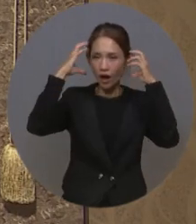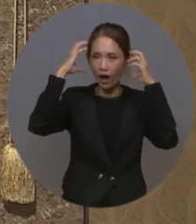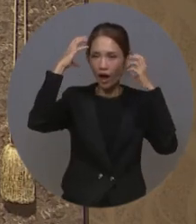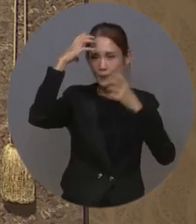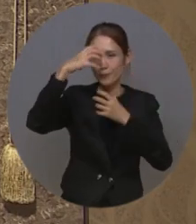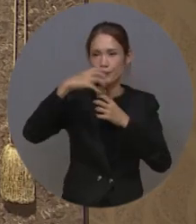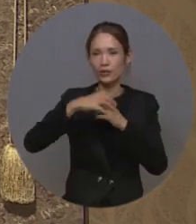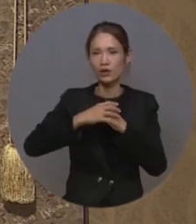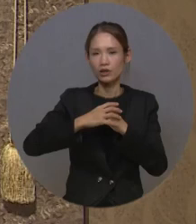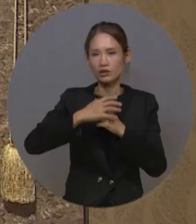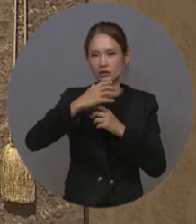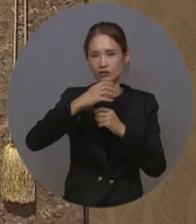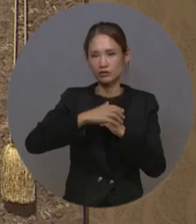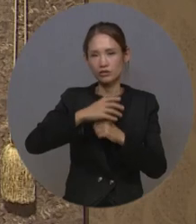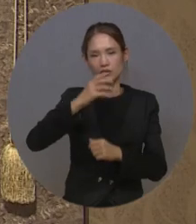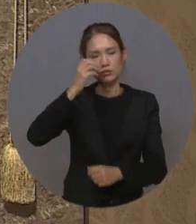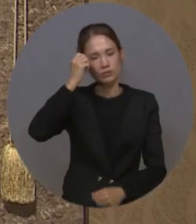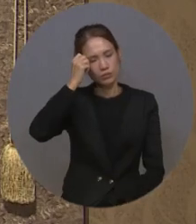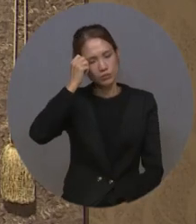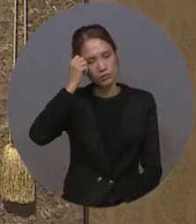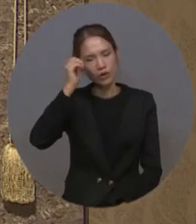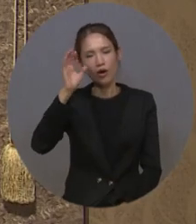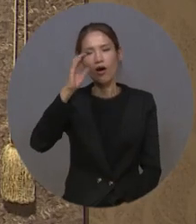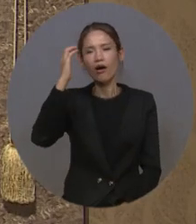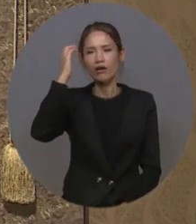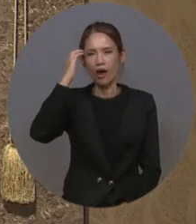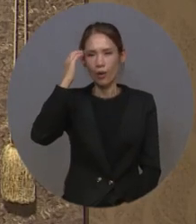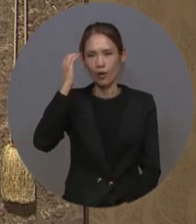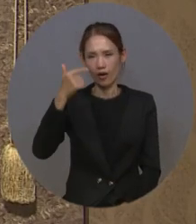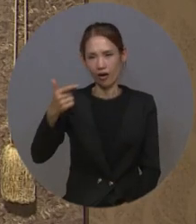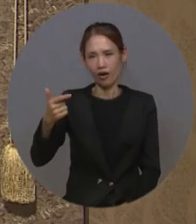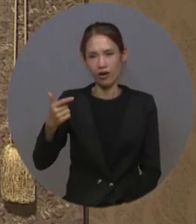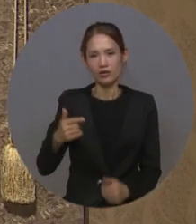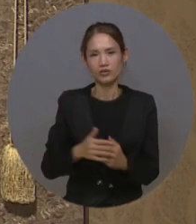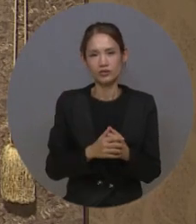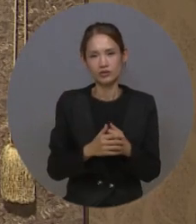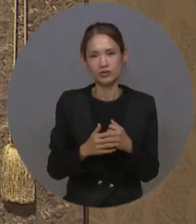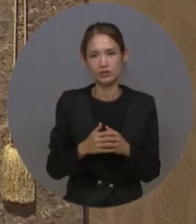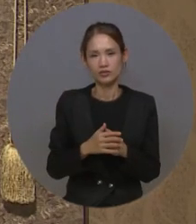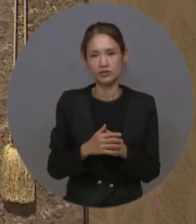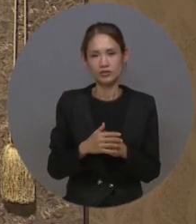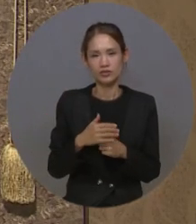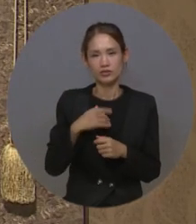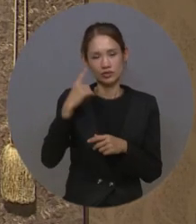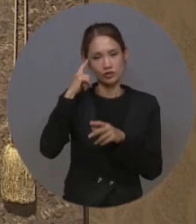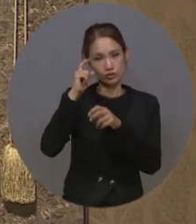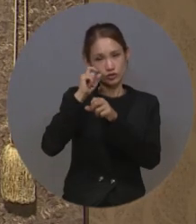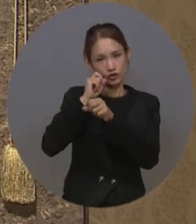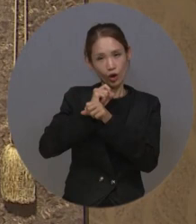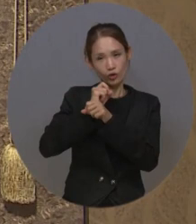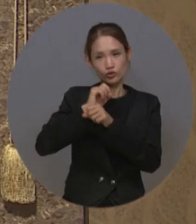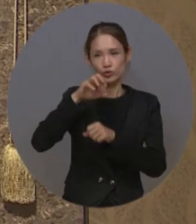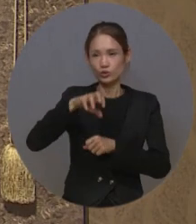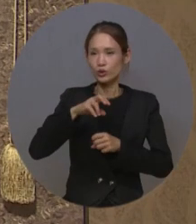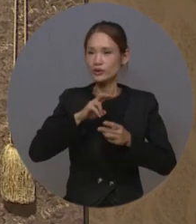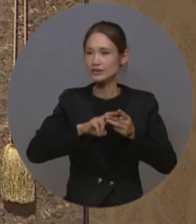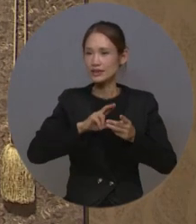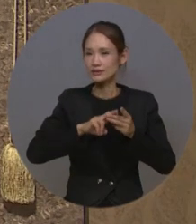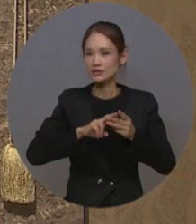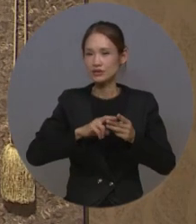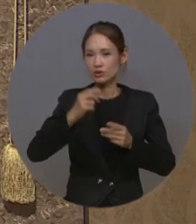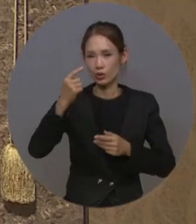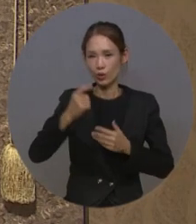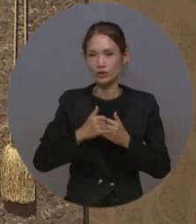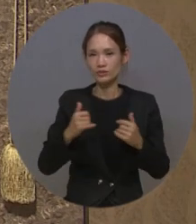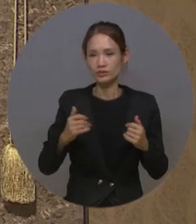쓰고 자려면 얼마나 괴롭겠어요 그러다 그러니까요. 보니까 이제 저희 연구소 네. 센터에